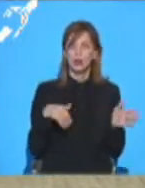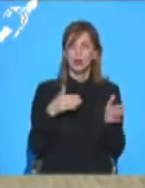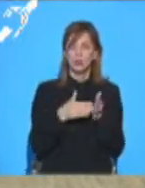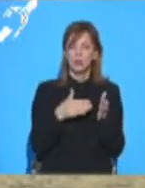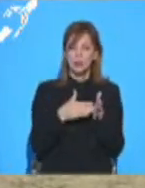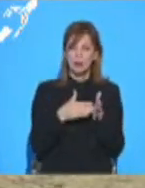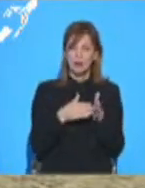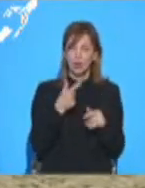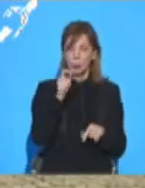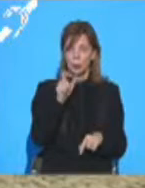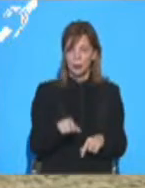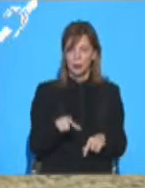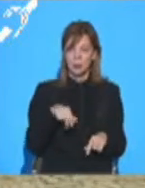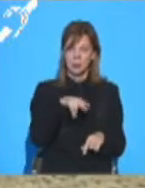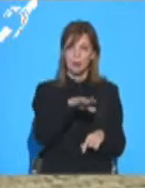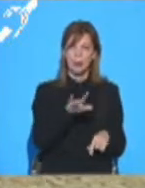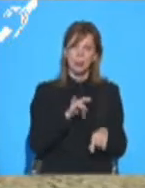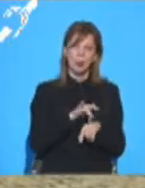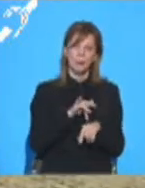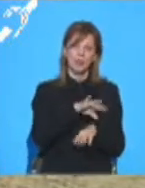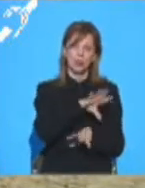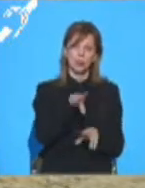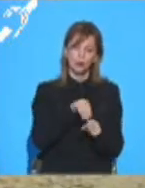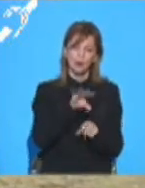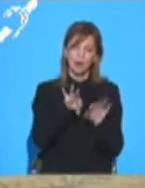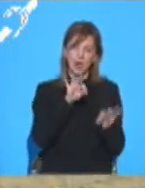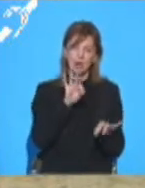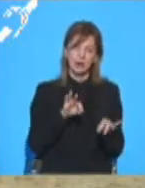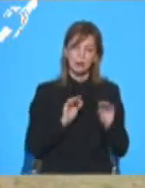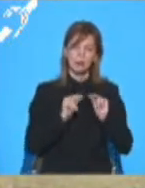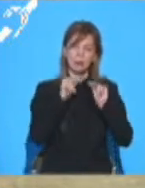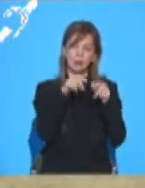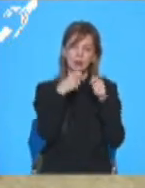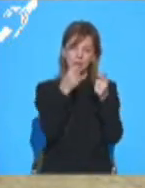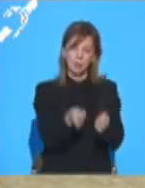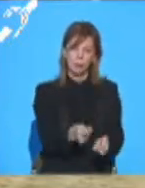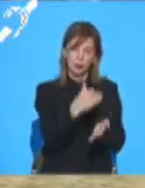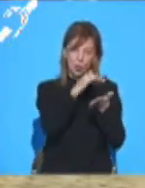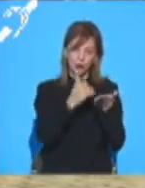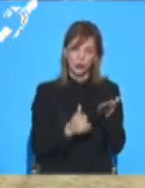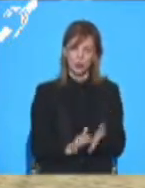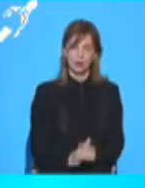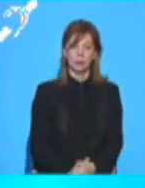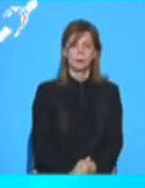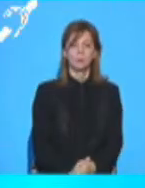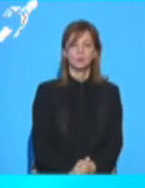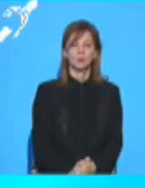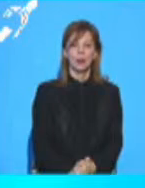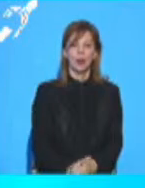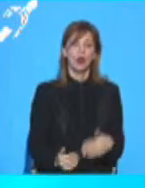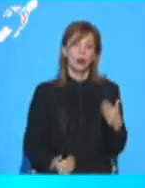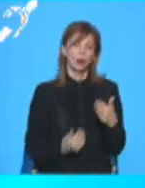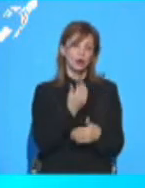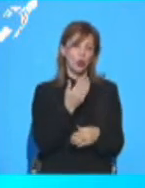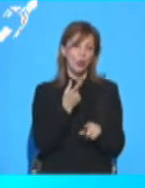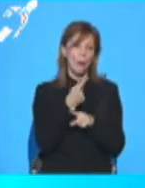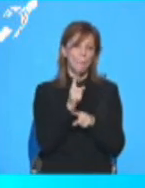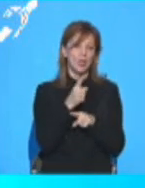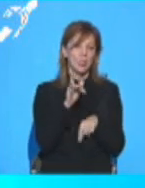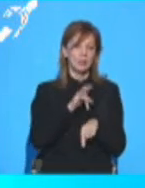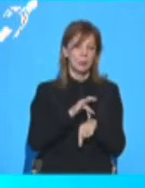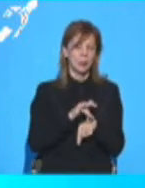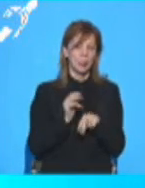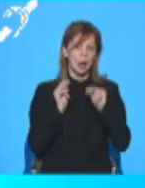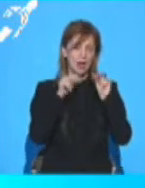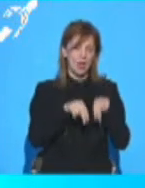persoană neasigurată este să meargă la medicul ales și să depună o cerere de luare în evidență. Un nou lot de aparatură